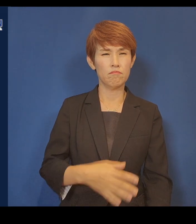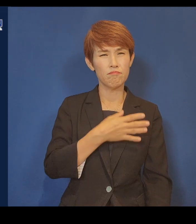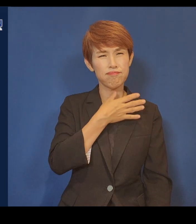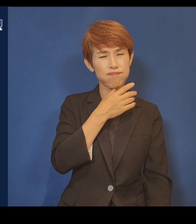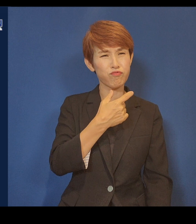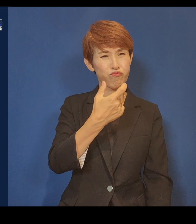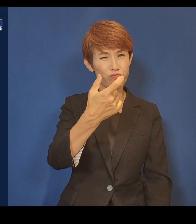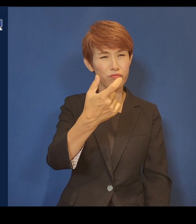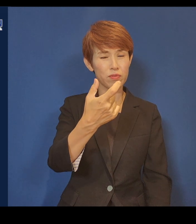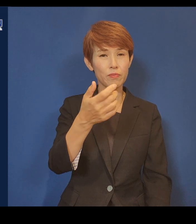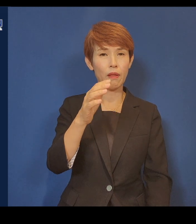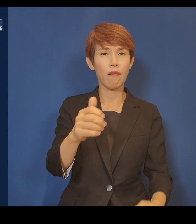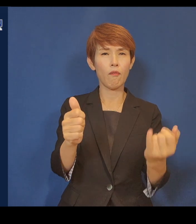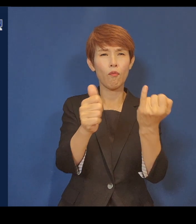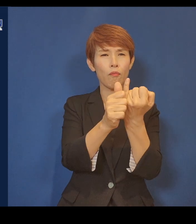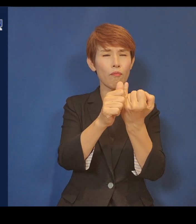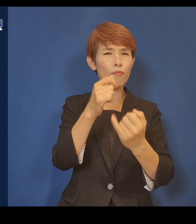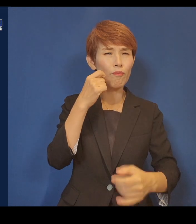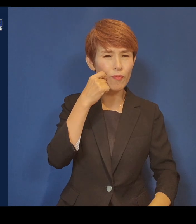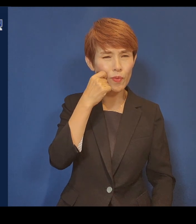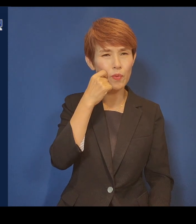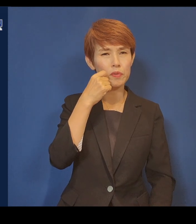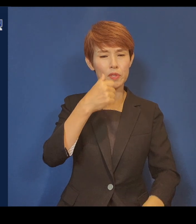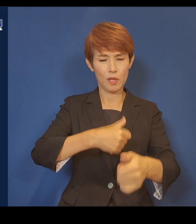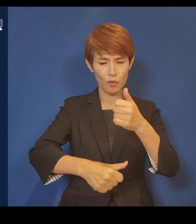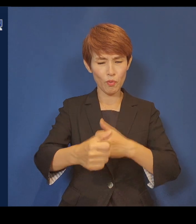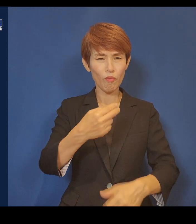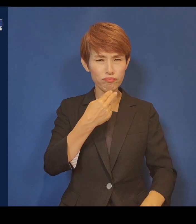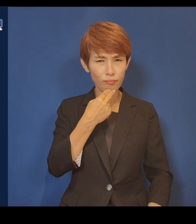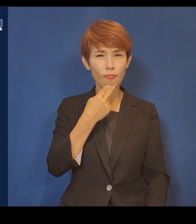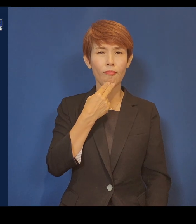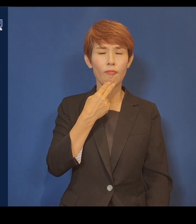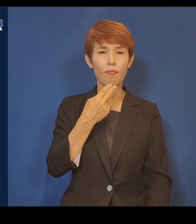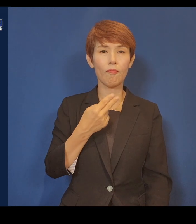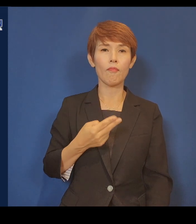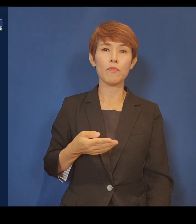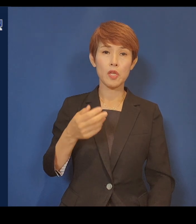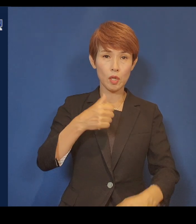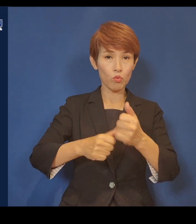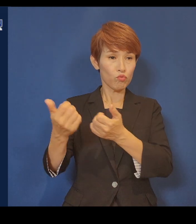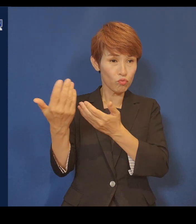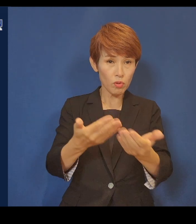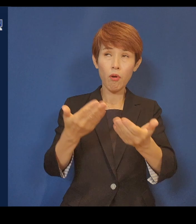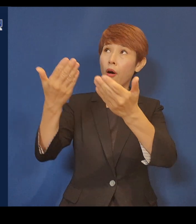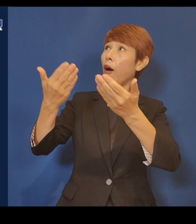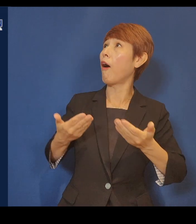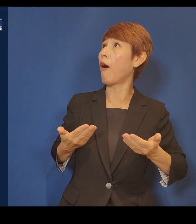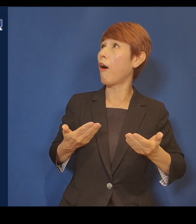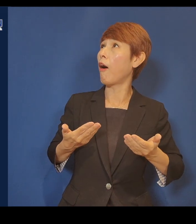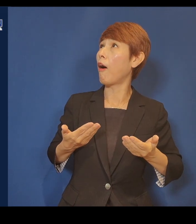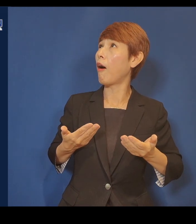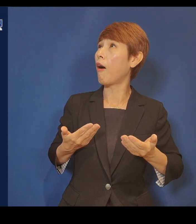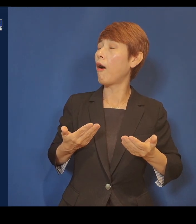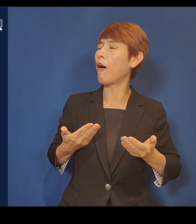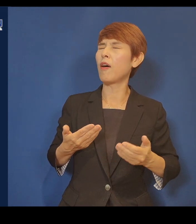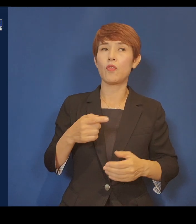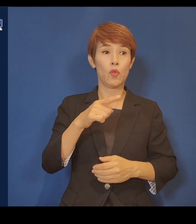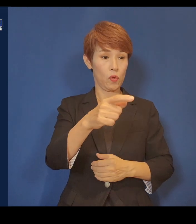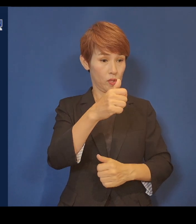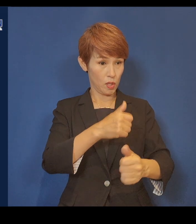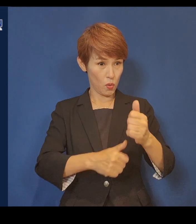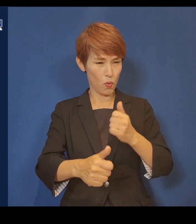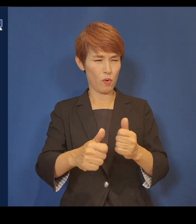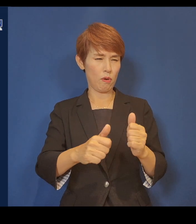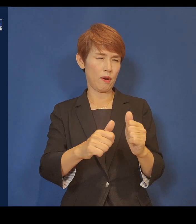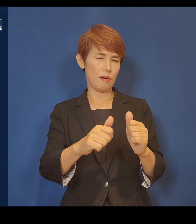60이 되도록 장가를 못 갔고 장가를 못 가서 자손이 없는 사람에게 자손도 줄게. 네 자손이